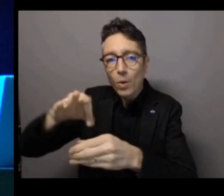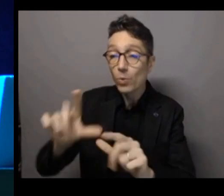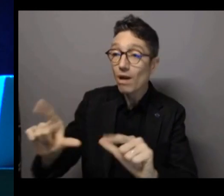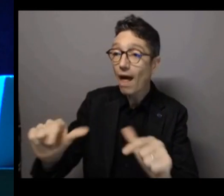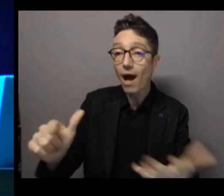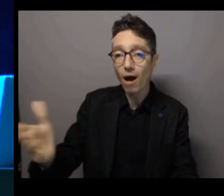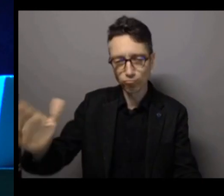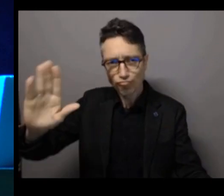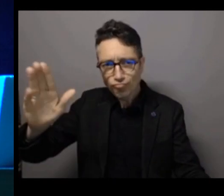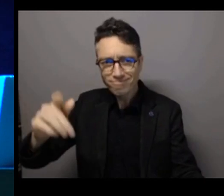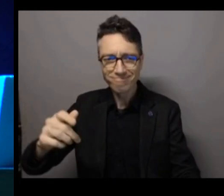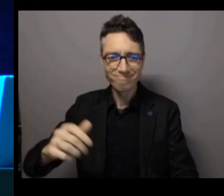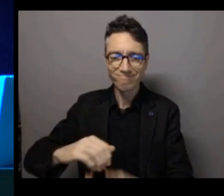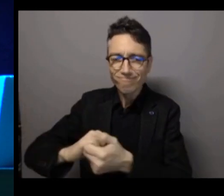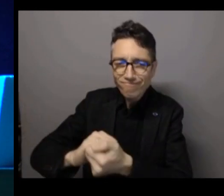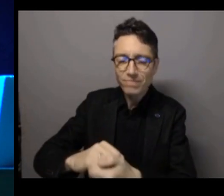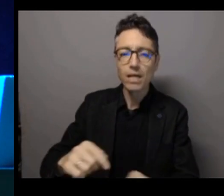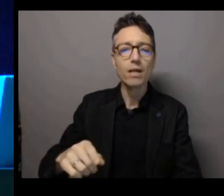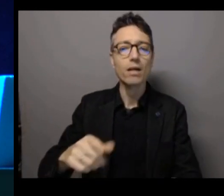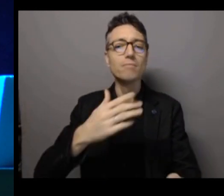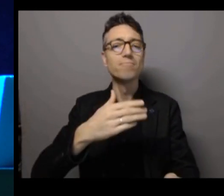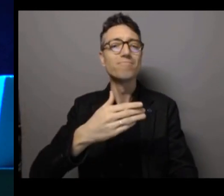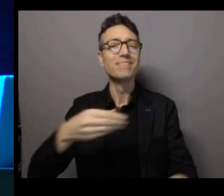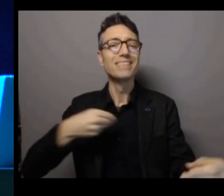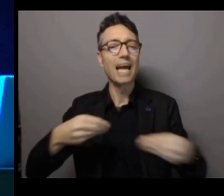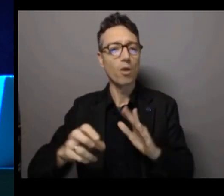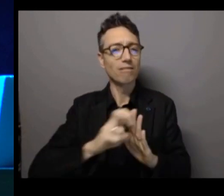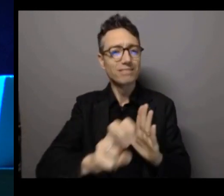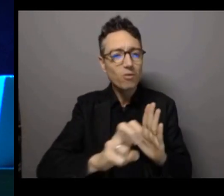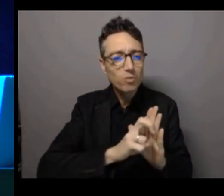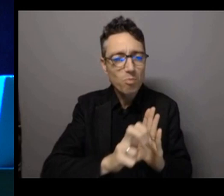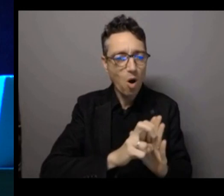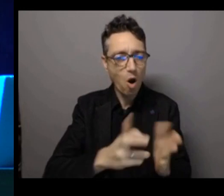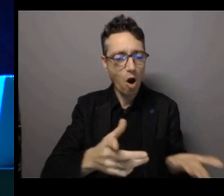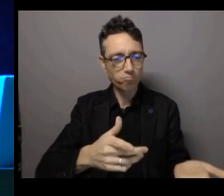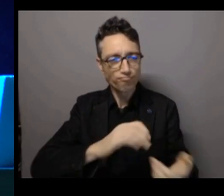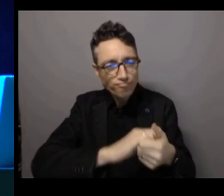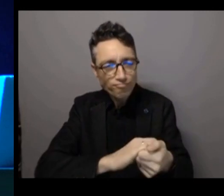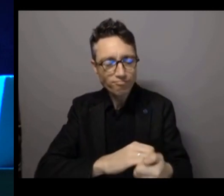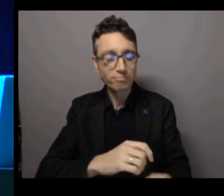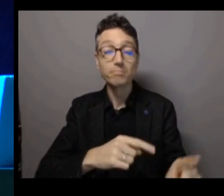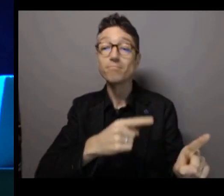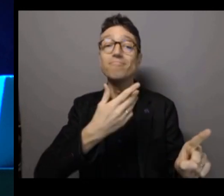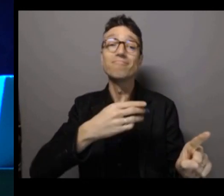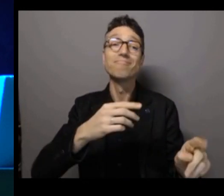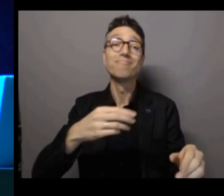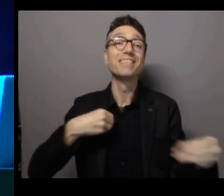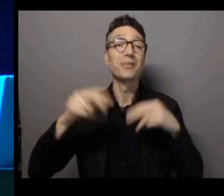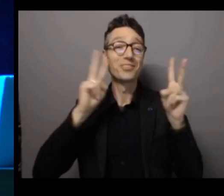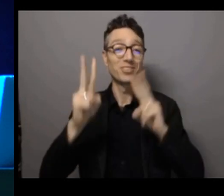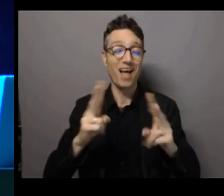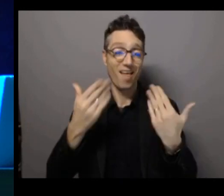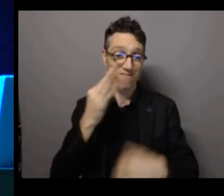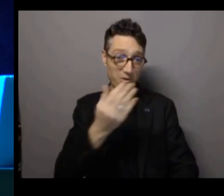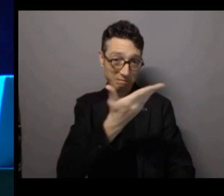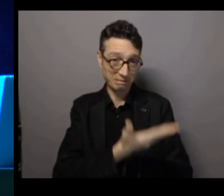de transport, notamment madame Rigaille, directrice générale d'Air France, donc qui venait effectivement de me céder la place.